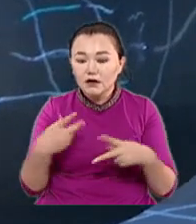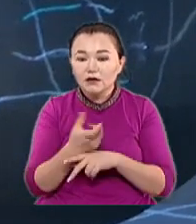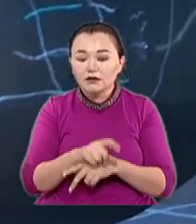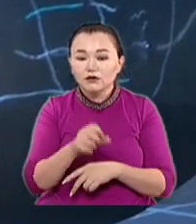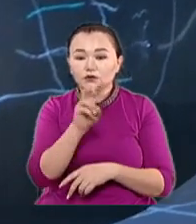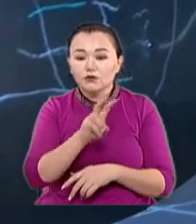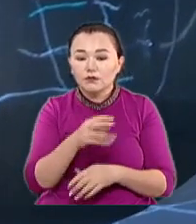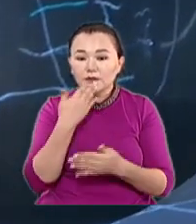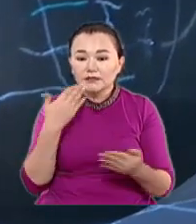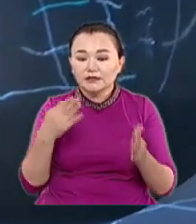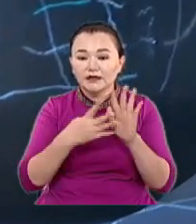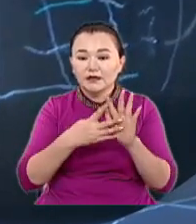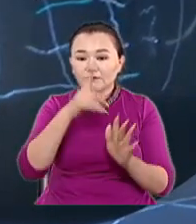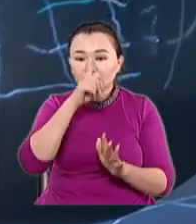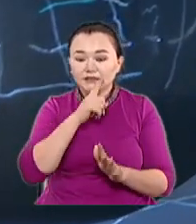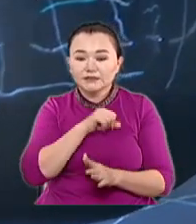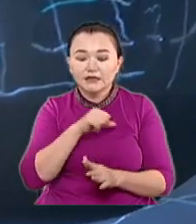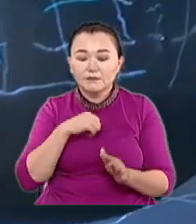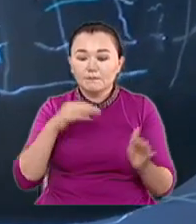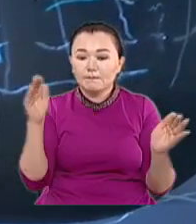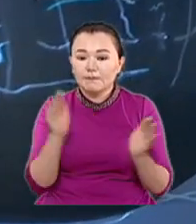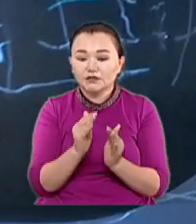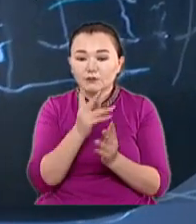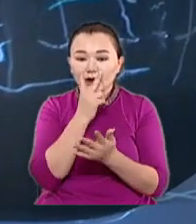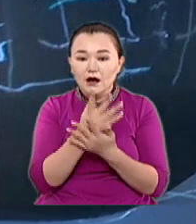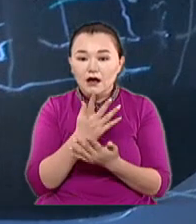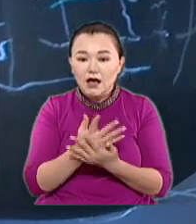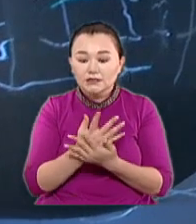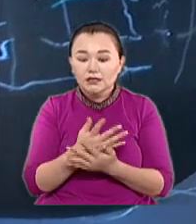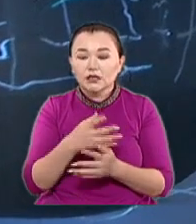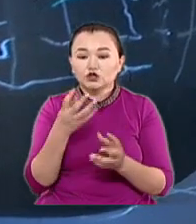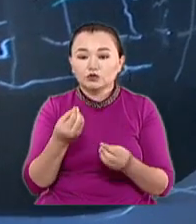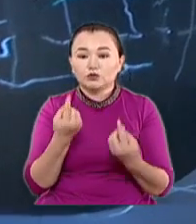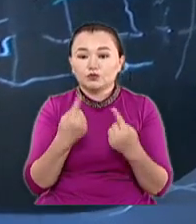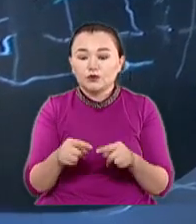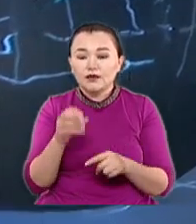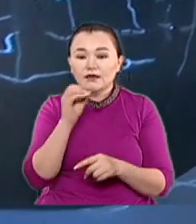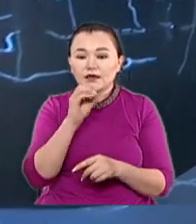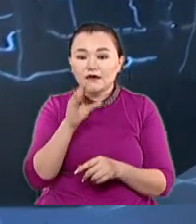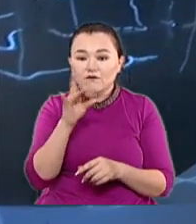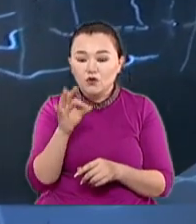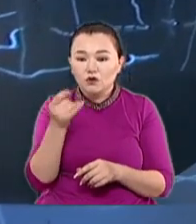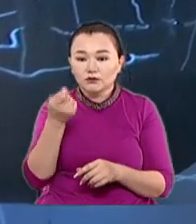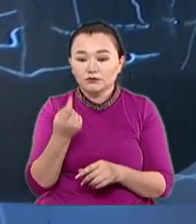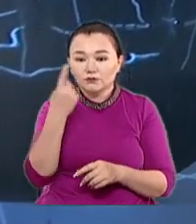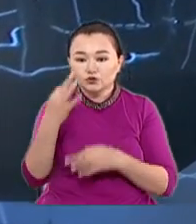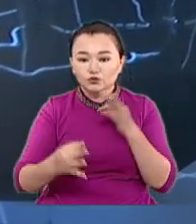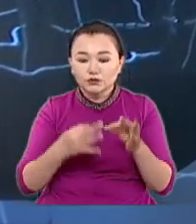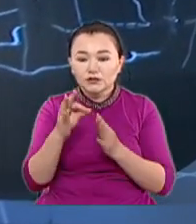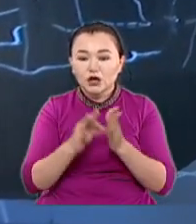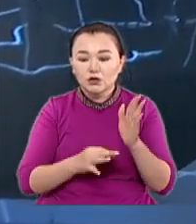ақш долларының соңғы 9 айдағы ең төменгі көрсеткіші. Әрі бұдан бөлек еуроды арзандап, бір тәулік ішінде